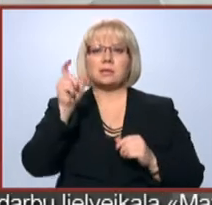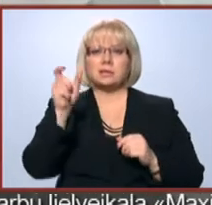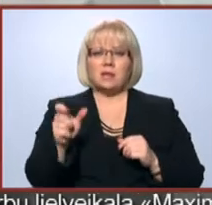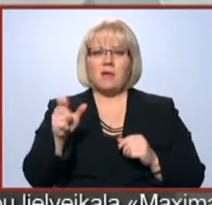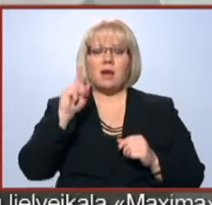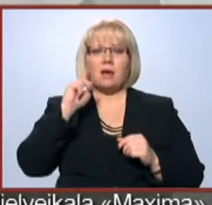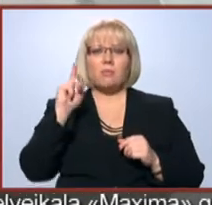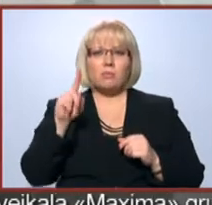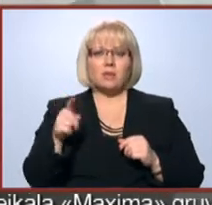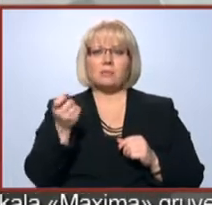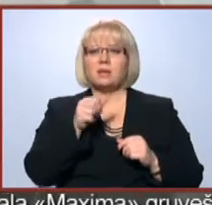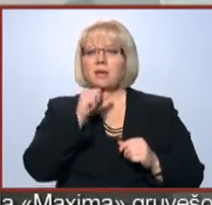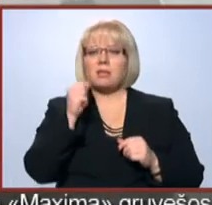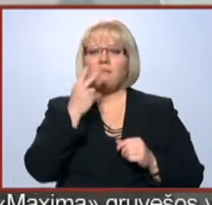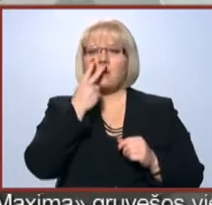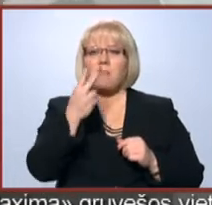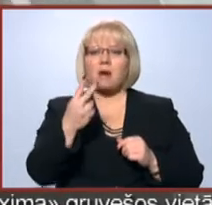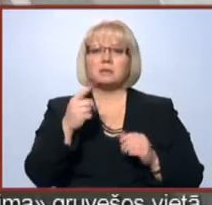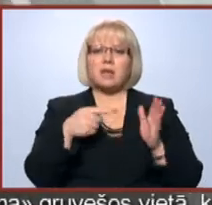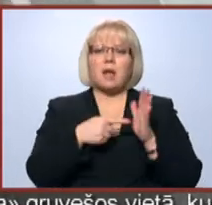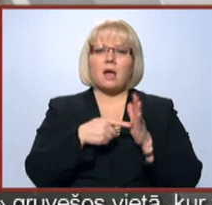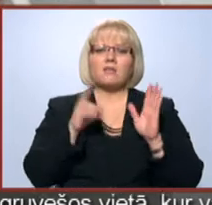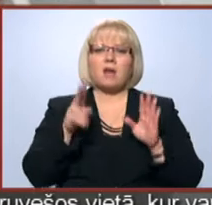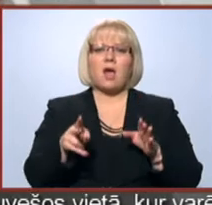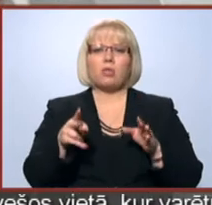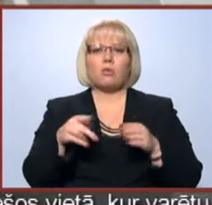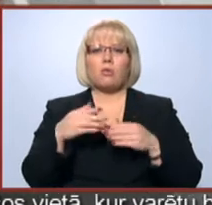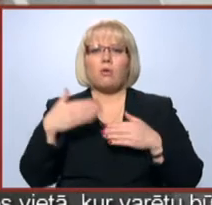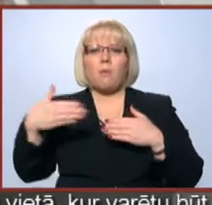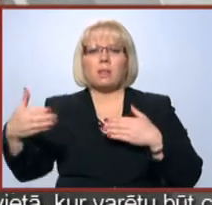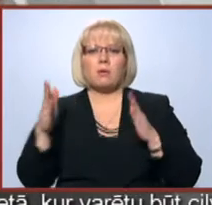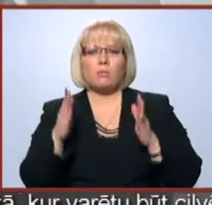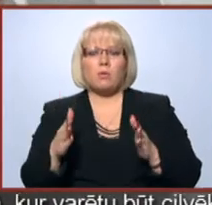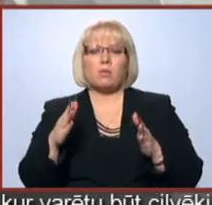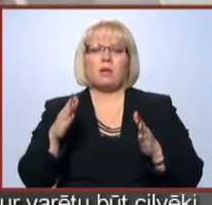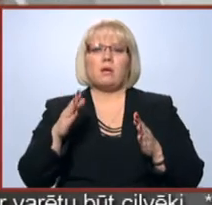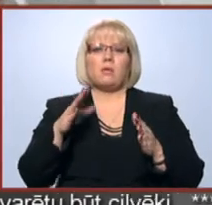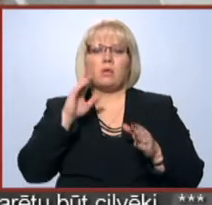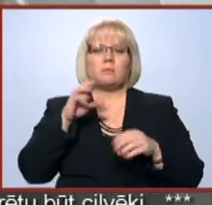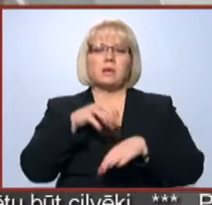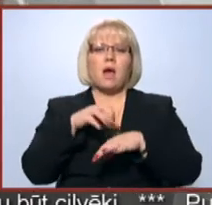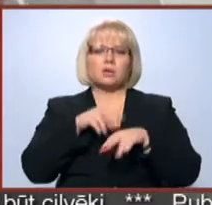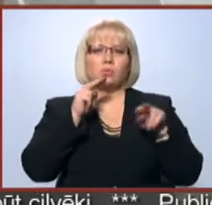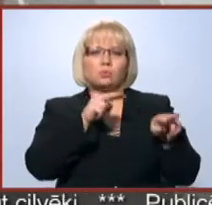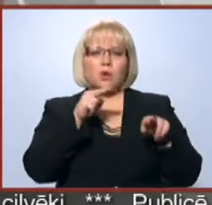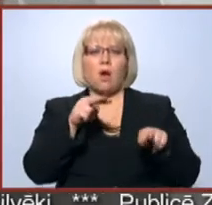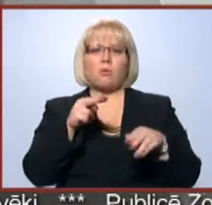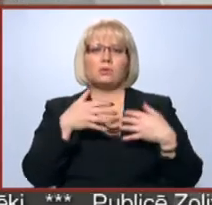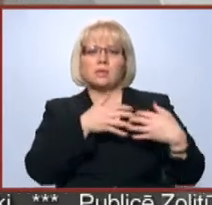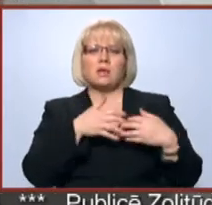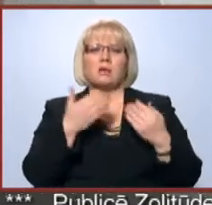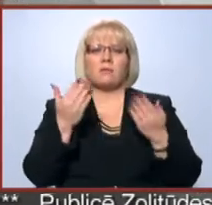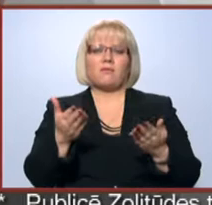kad nekad nevar paredzēt, kādas varētu būt komplikācijas, un, protams, kad ārsti viņus uzraug un cīnās par viņu dzīvību, par